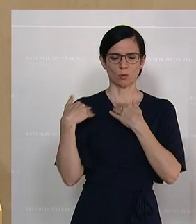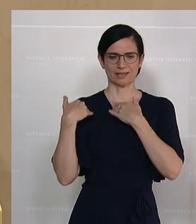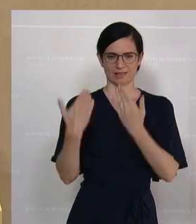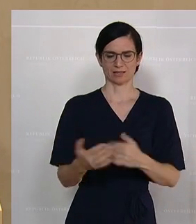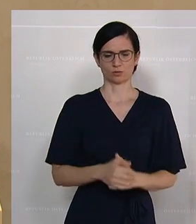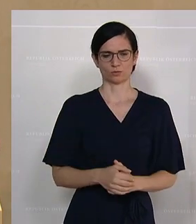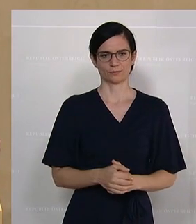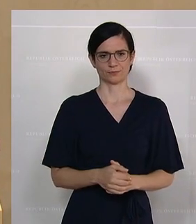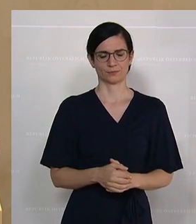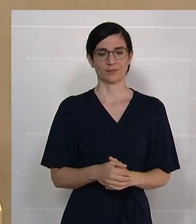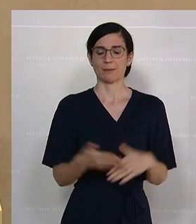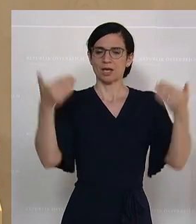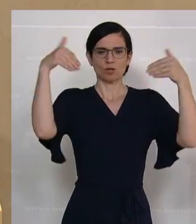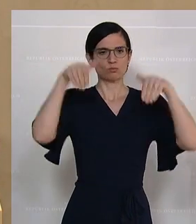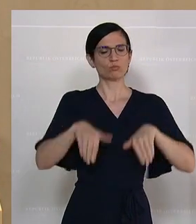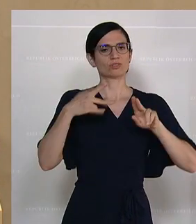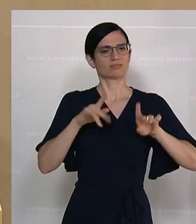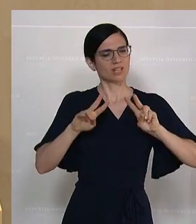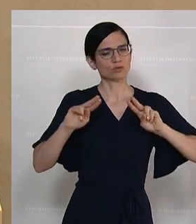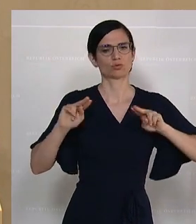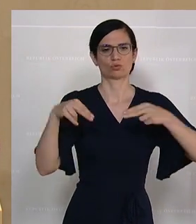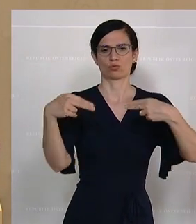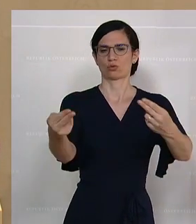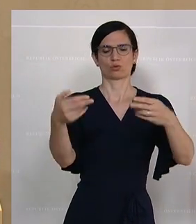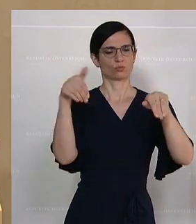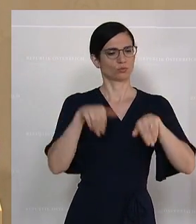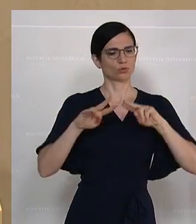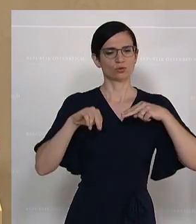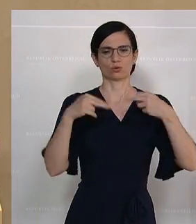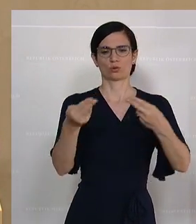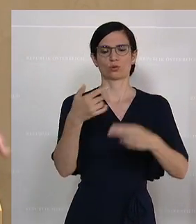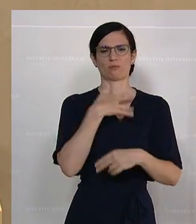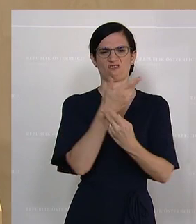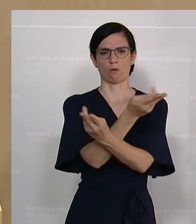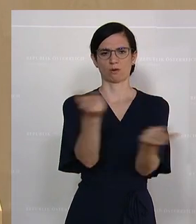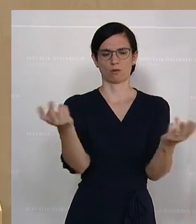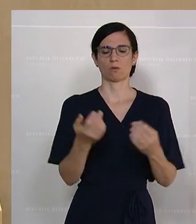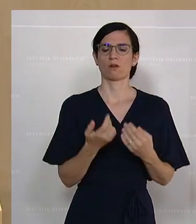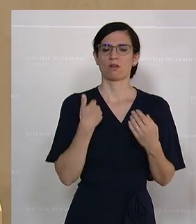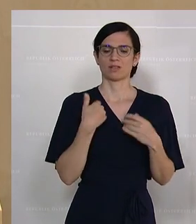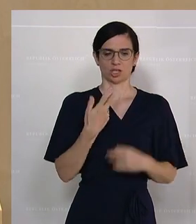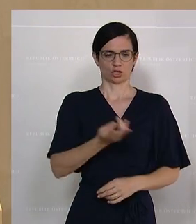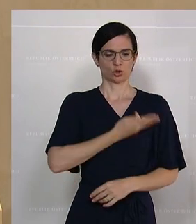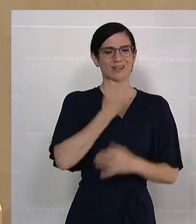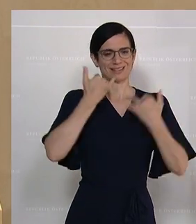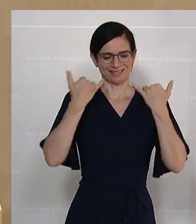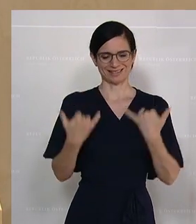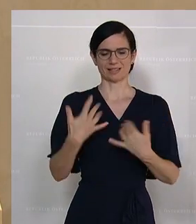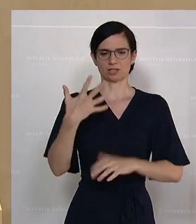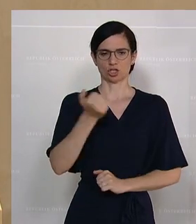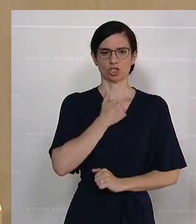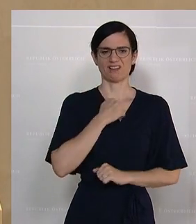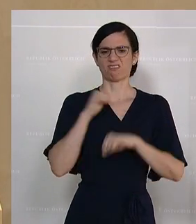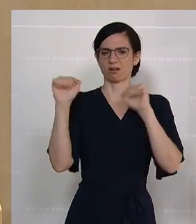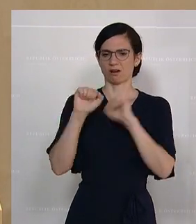haben aber es muss zurückgegeben werden es muss zurückgegeben werden und da bin ich stolz darauf dass wir es schaffen die